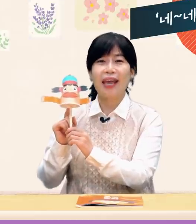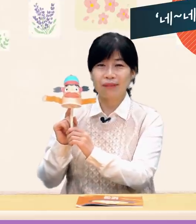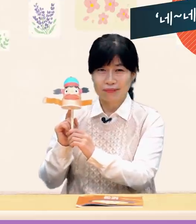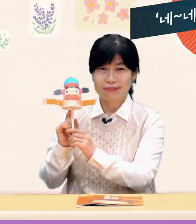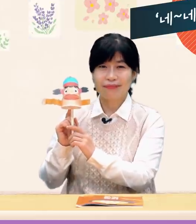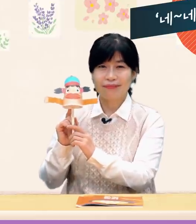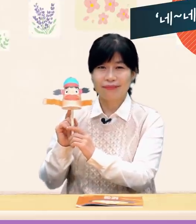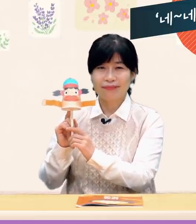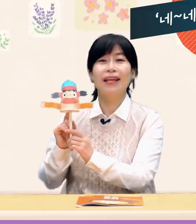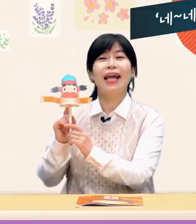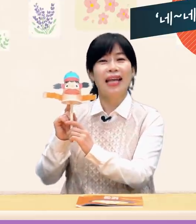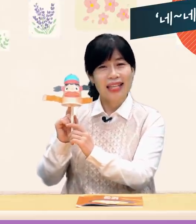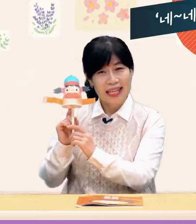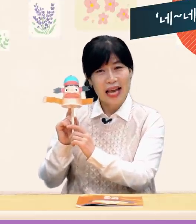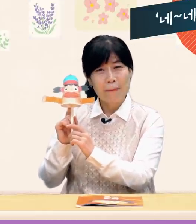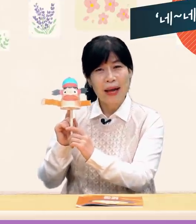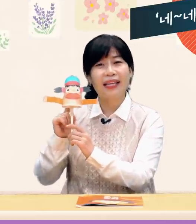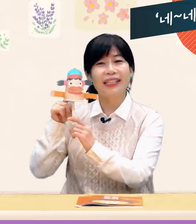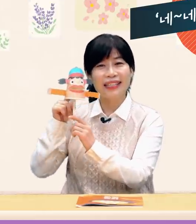네네